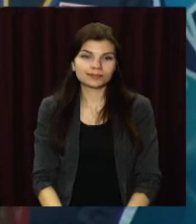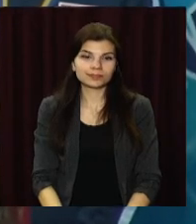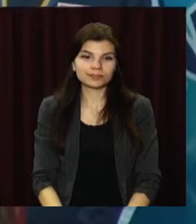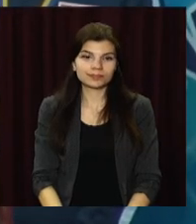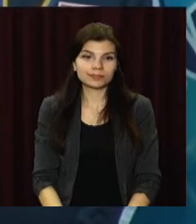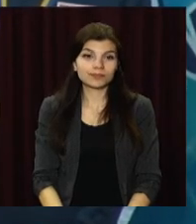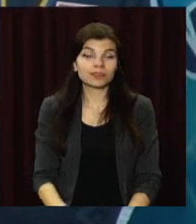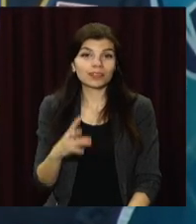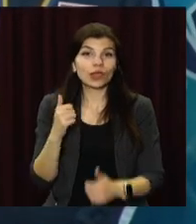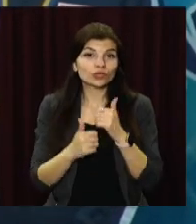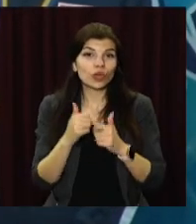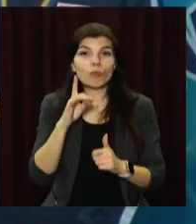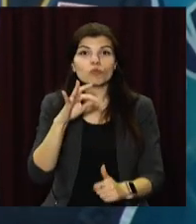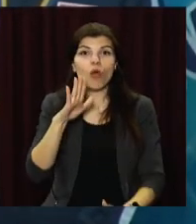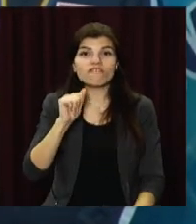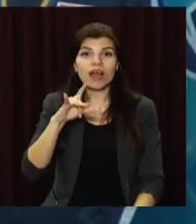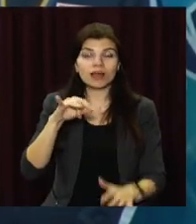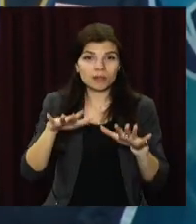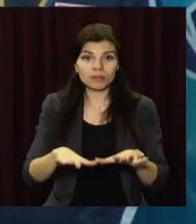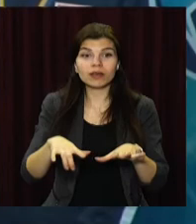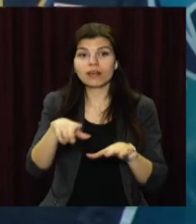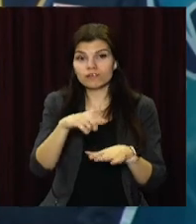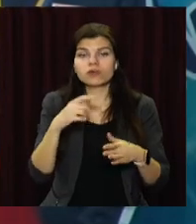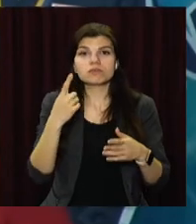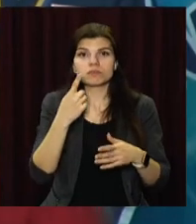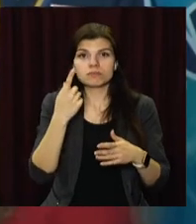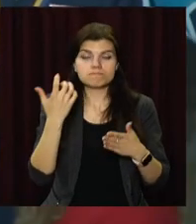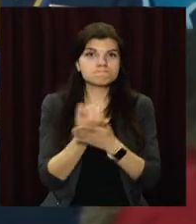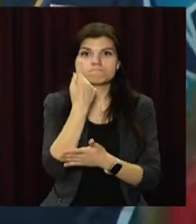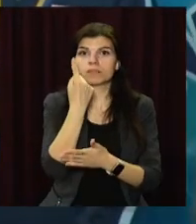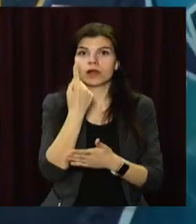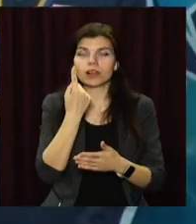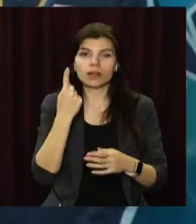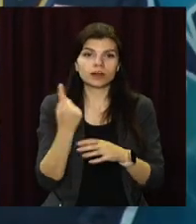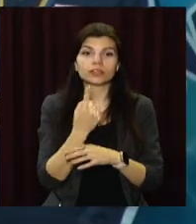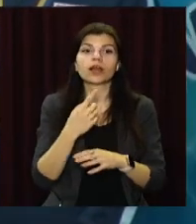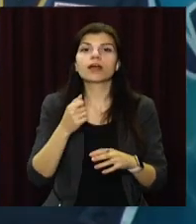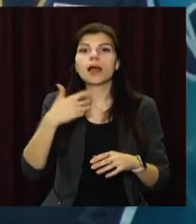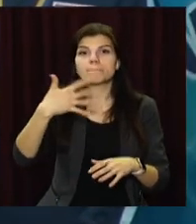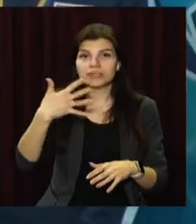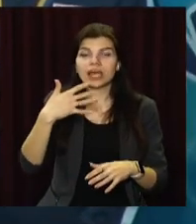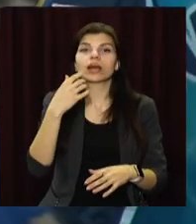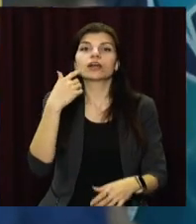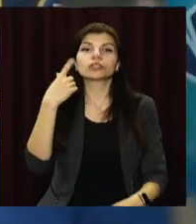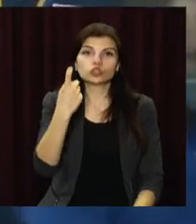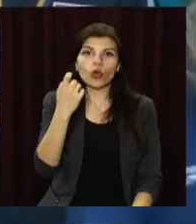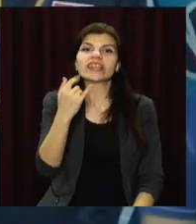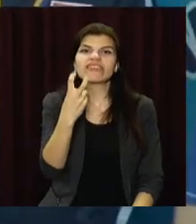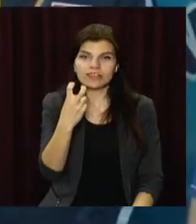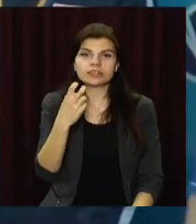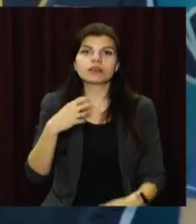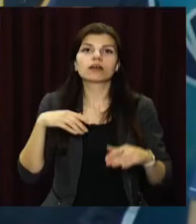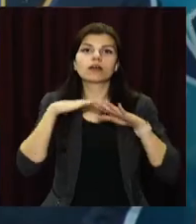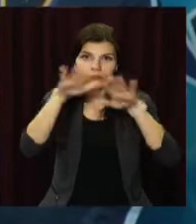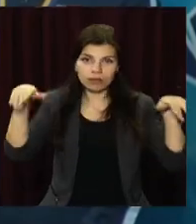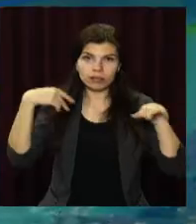На змаганнях у Броварах Каміла Ісаєва виборола першість в 4 запливах – на 50, 100 і 200 метрів брасом та у